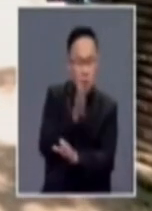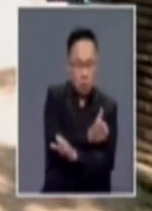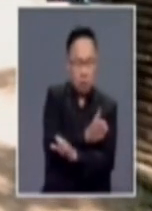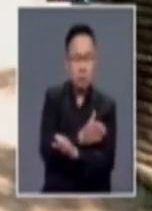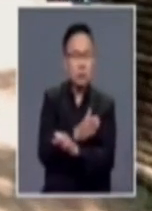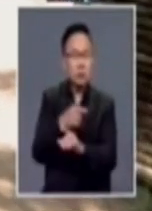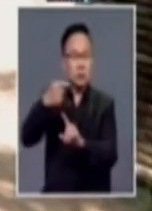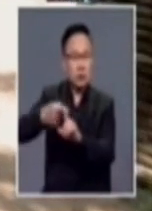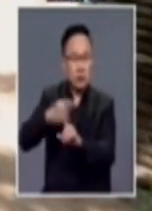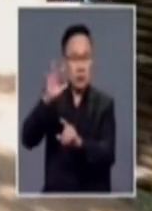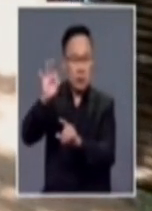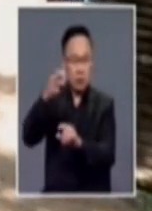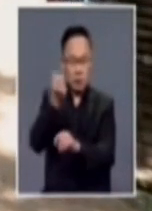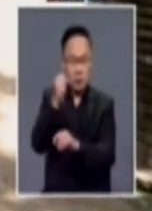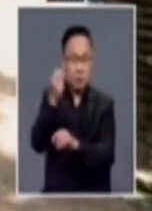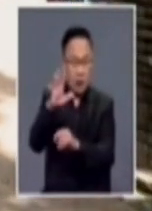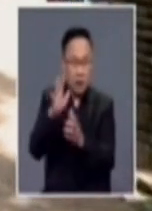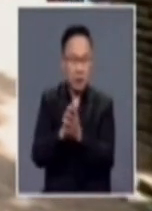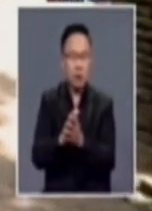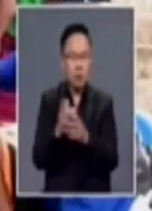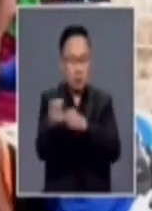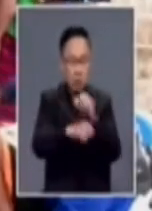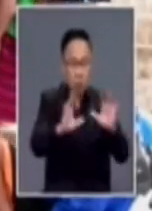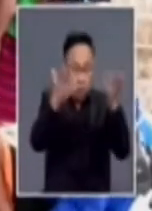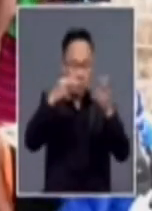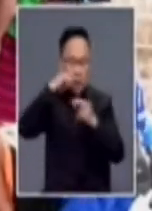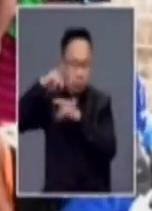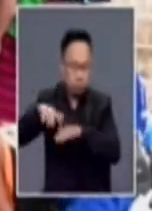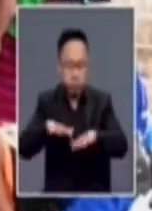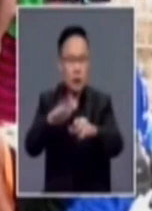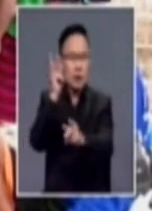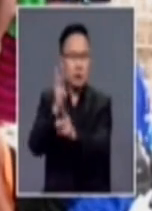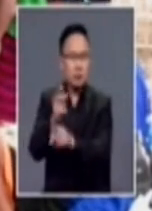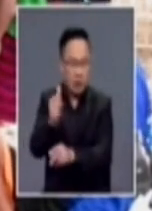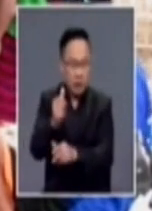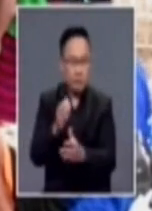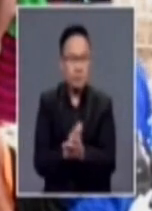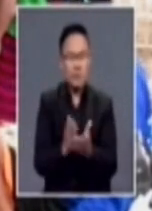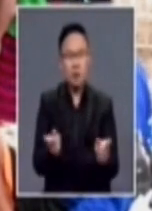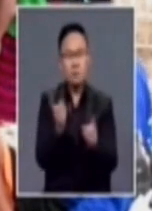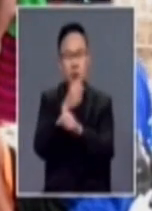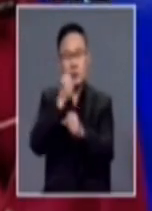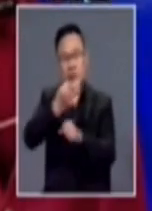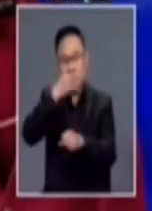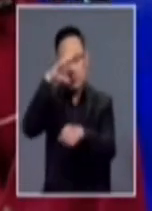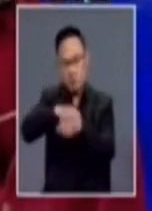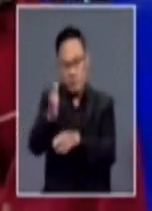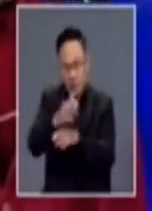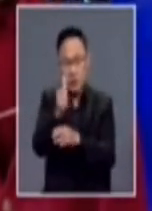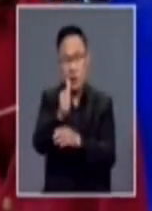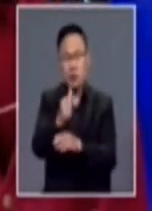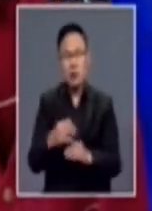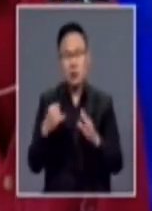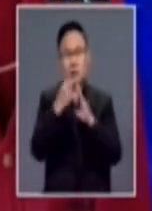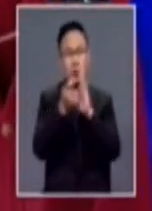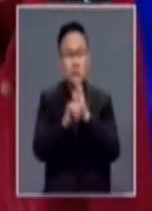ครับซึ่งพอเกี่ยวก่อนเอาน้ำเข้าได้เนี่ยเราก็จะให้เขาพักนาทำอาชีพประมงนะครับโดยจังหวัดนี้เตรียมงบมาใน